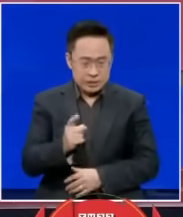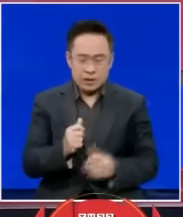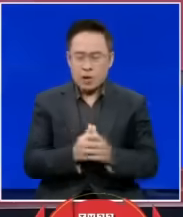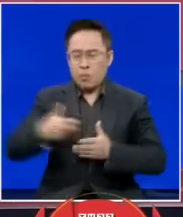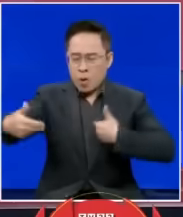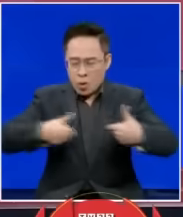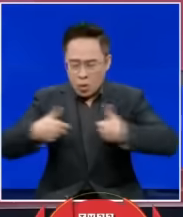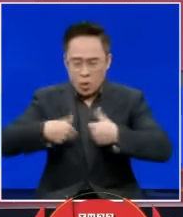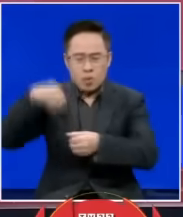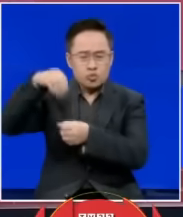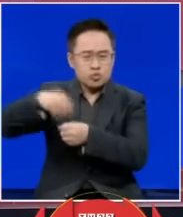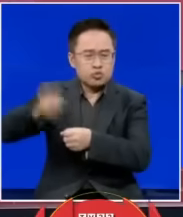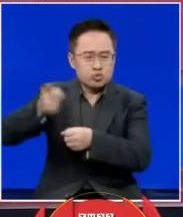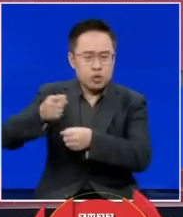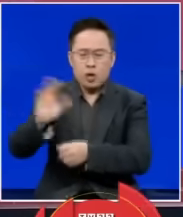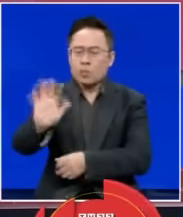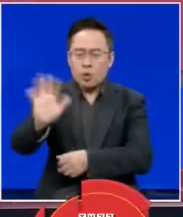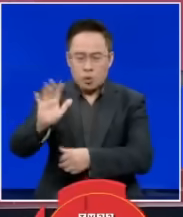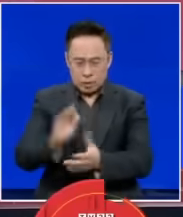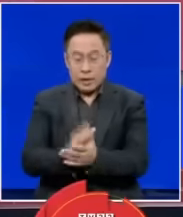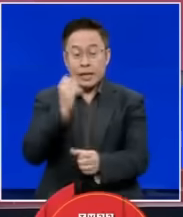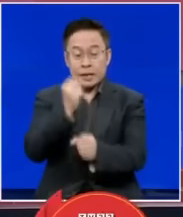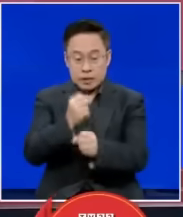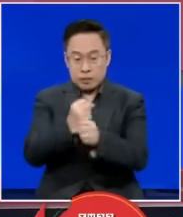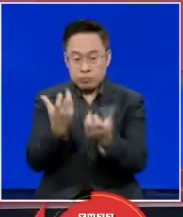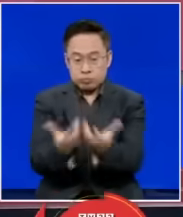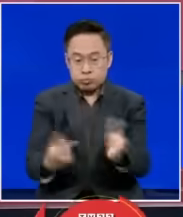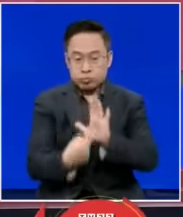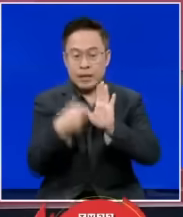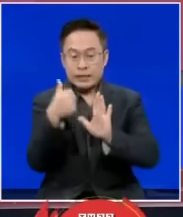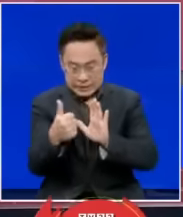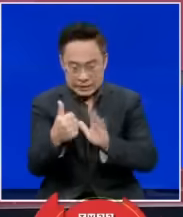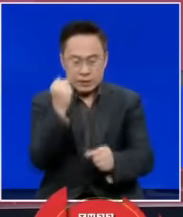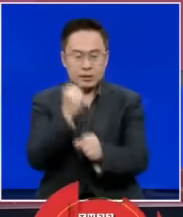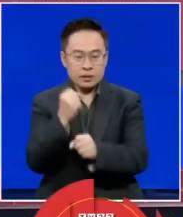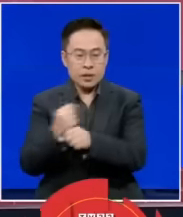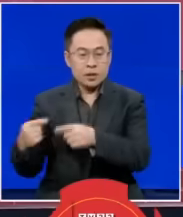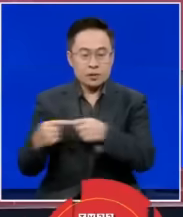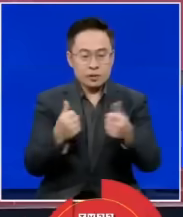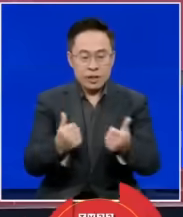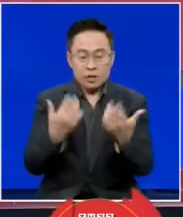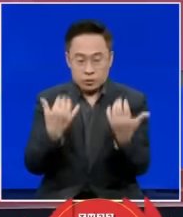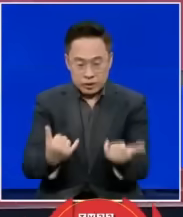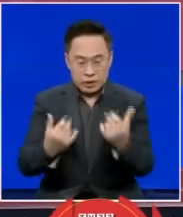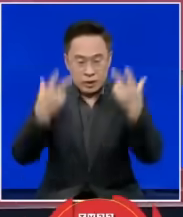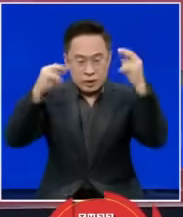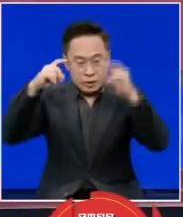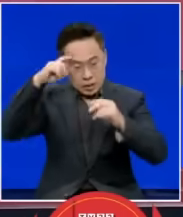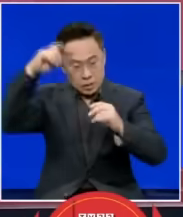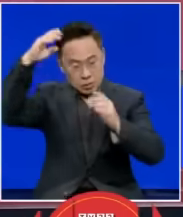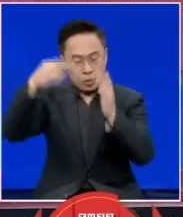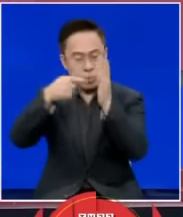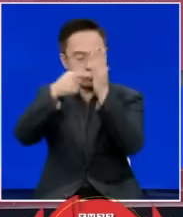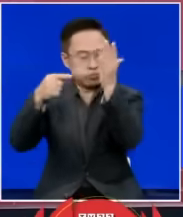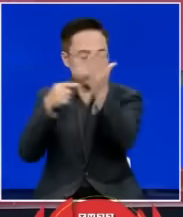านเนี่ยนะคะเป็นตัวชี้วัดเป็นเกาะปกป้องทุกสิ่งทุกอย่างแล้ววันนี้นายกก็ไปภูเก็ตแล้วนะแล้วบรรดา